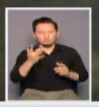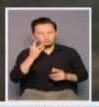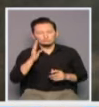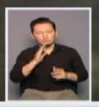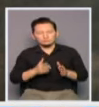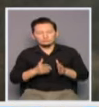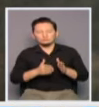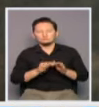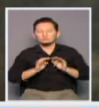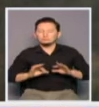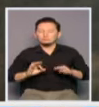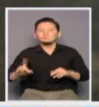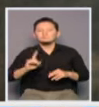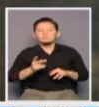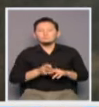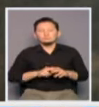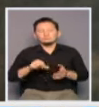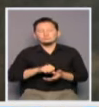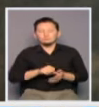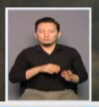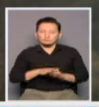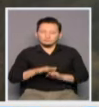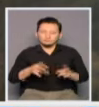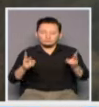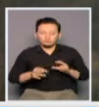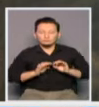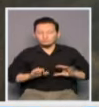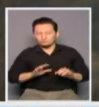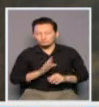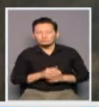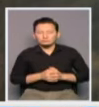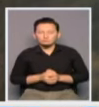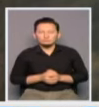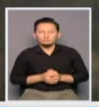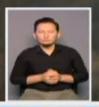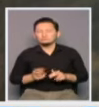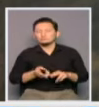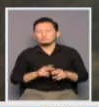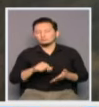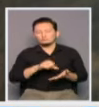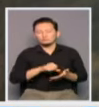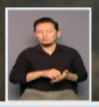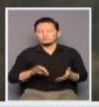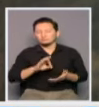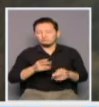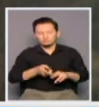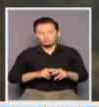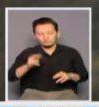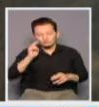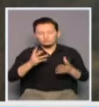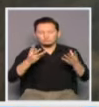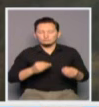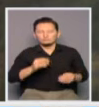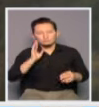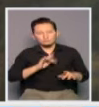и рассказываем о тех задачах, которые удалось выполнить экспедиции. Вот по инициативе участников экспедиции учрежден День Урала.